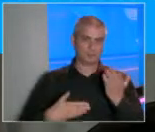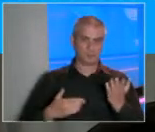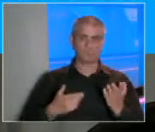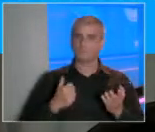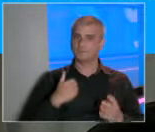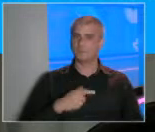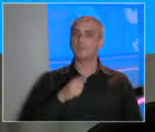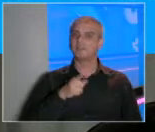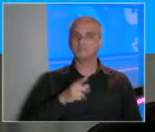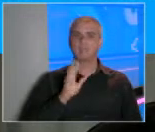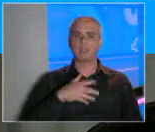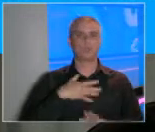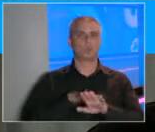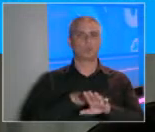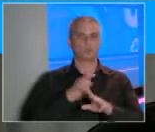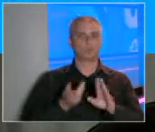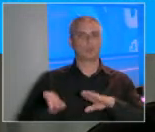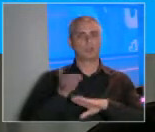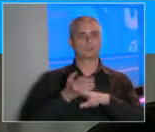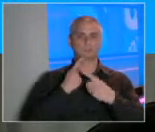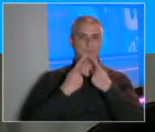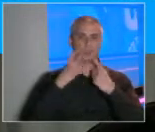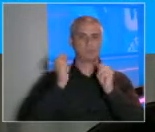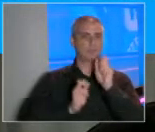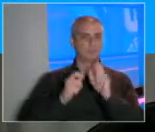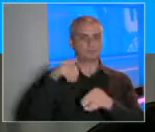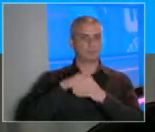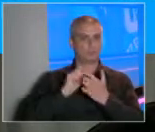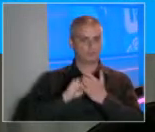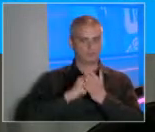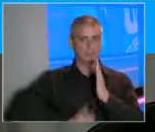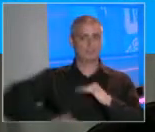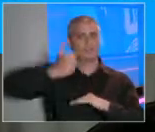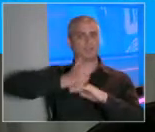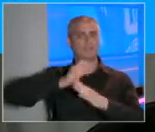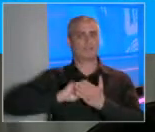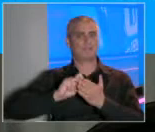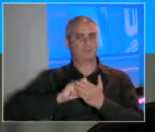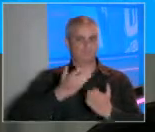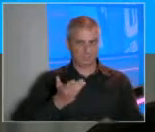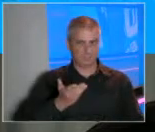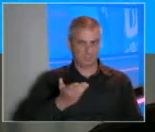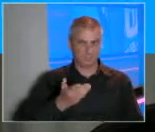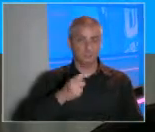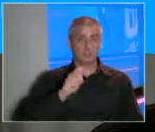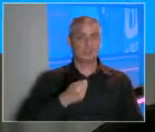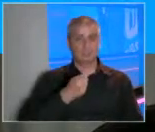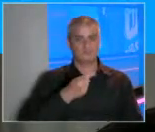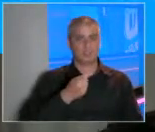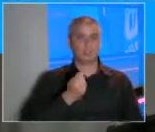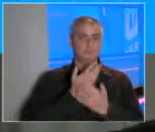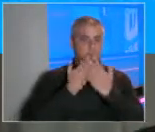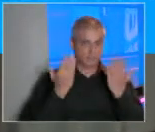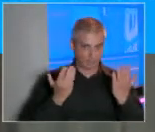אני, וזאת גם התחושה שעולה משיחות עם אנשים במשרד, בכירים במשרד, שדווקא